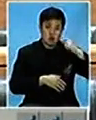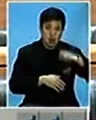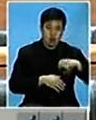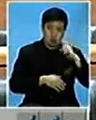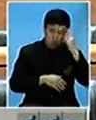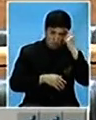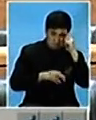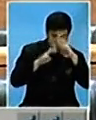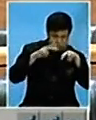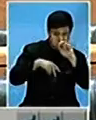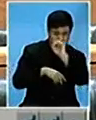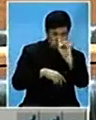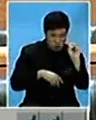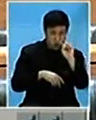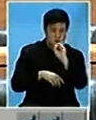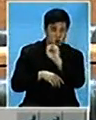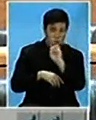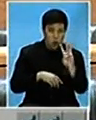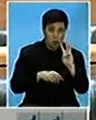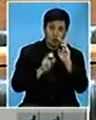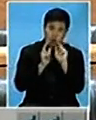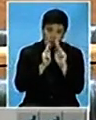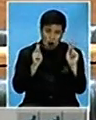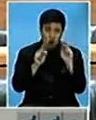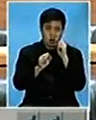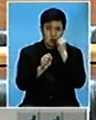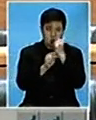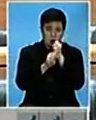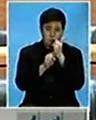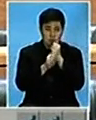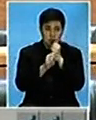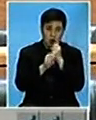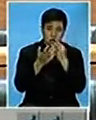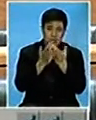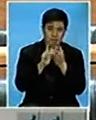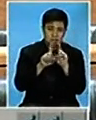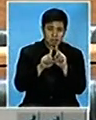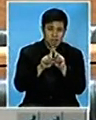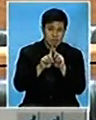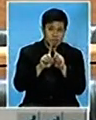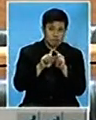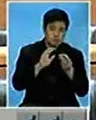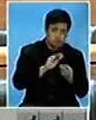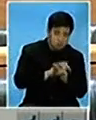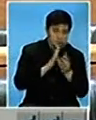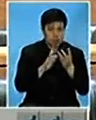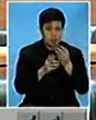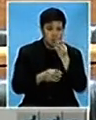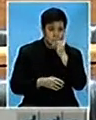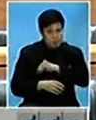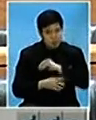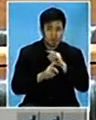ว.กรรมาธิการกระทำการให้ตนมีส่วนได้เสียโดยตรงหรือโดยอ้อมตามงบประมาณ